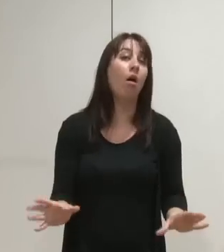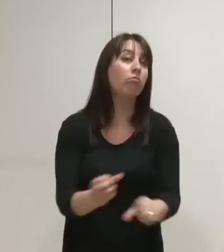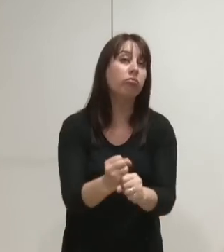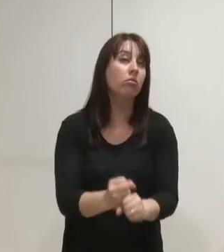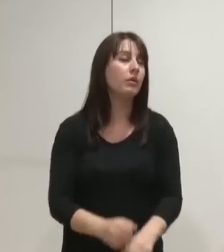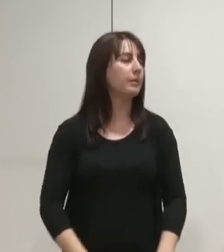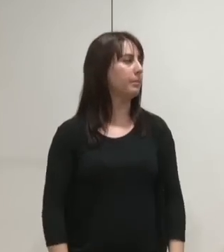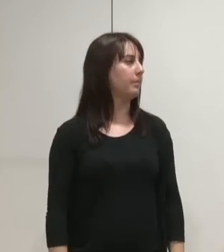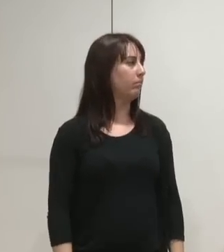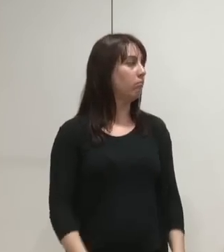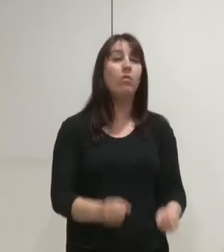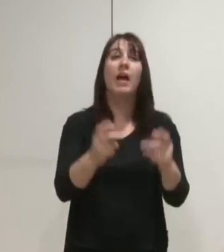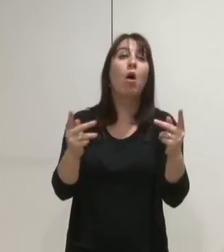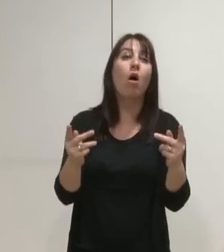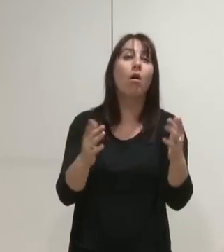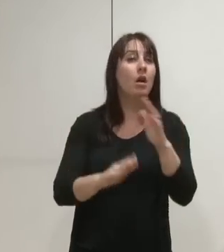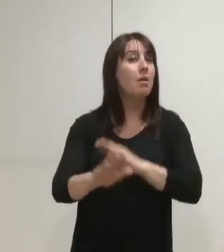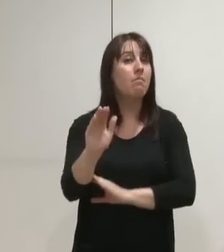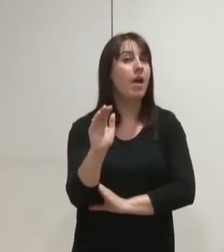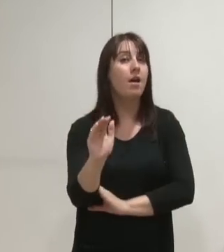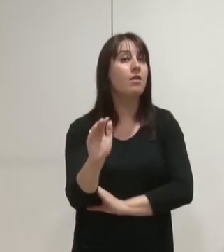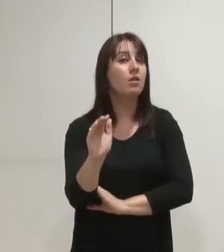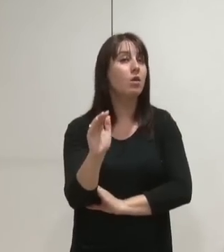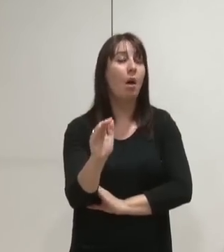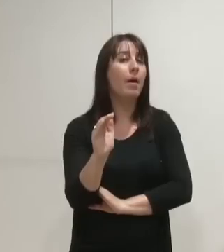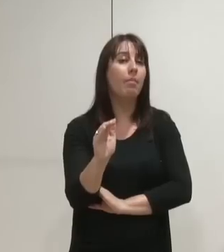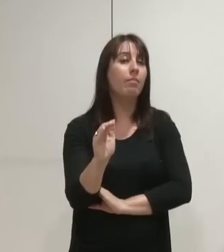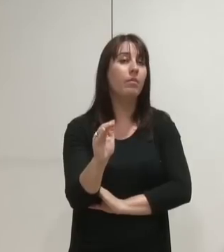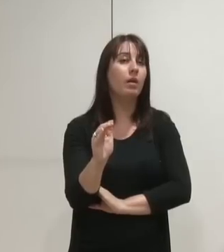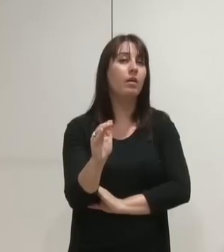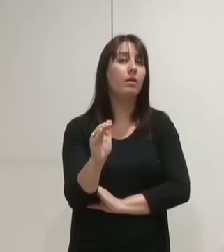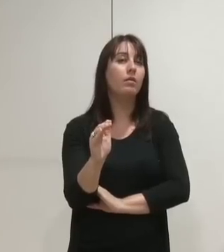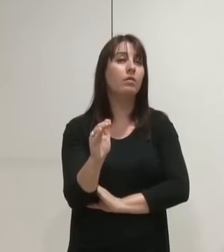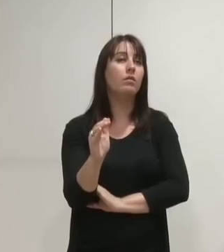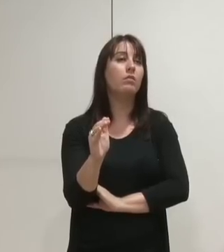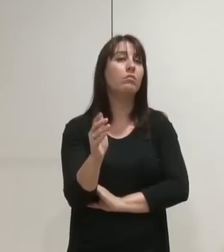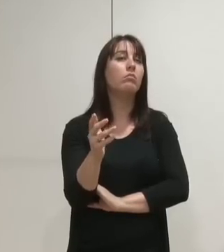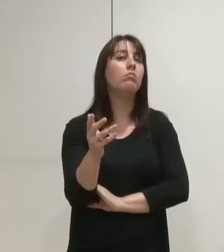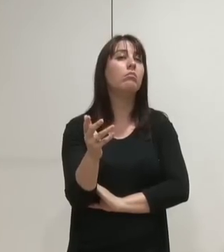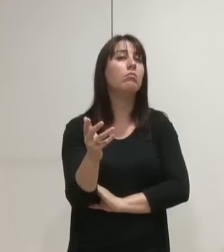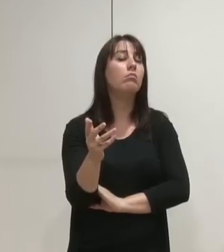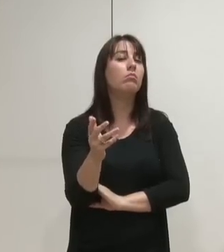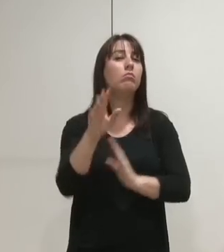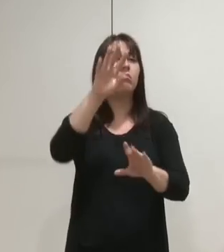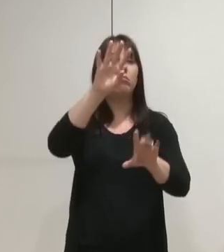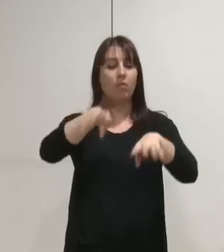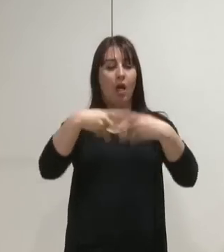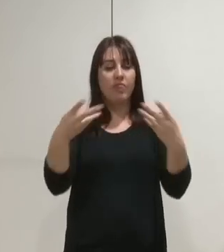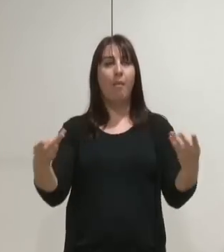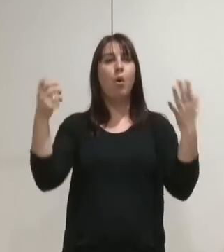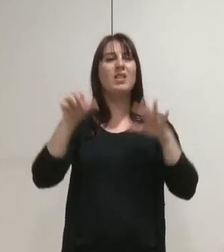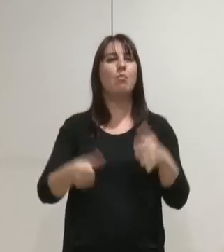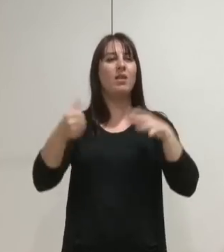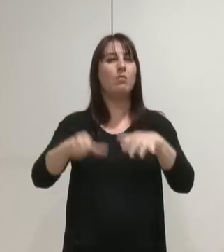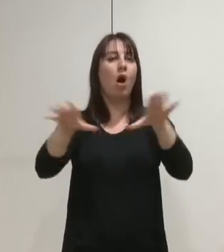rése d'accord ce qui n'empêche pas le fait que euh il y aura un tableau récapitultif tous les 6 mois ce qui